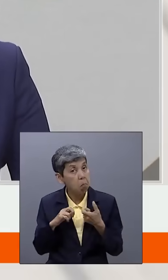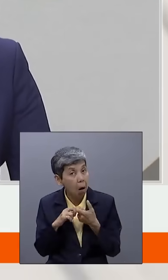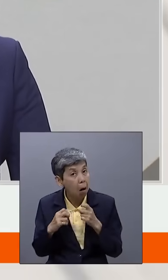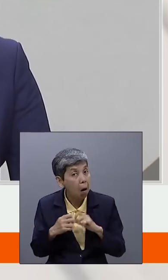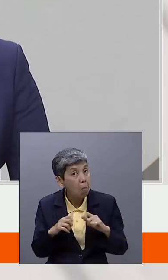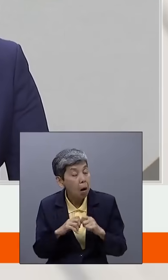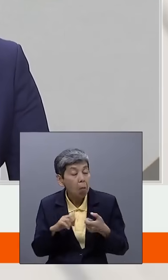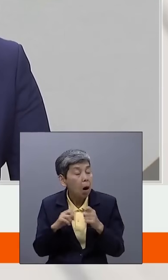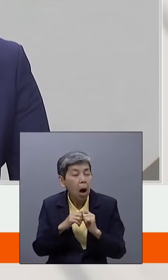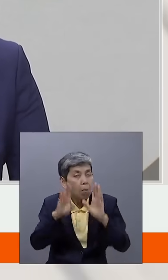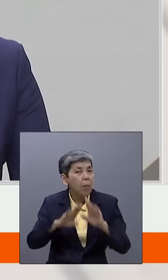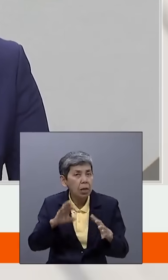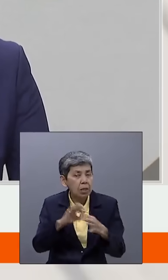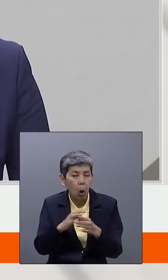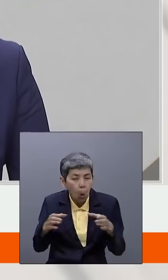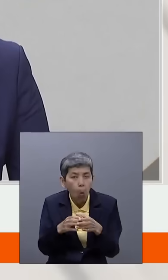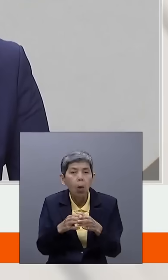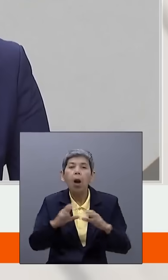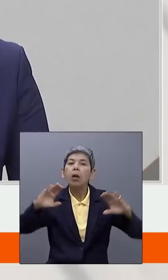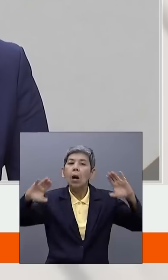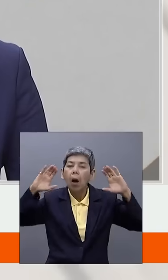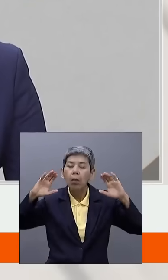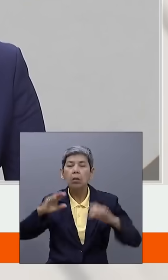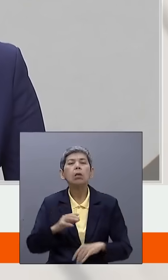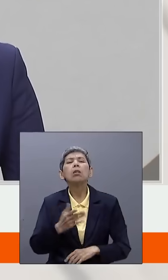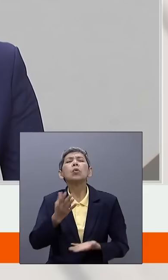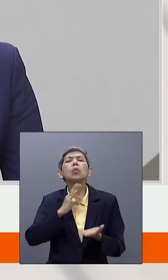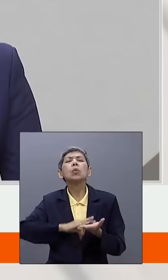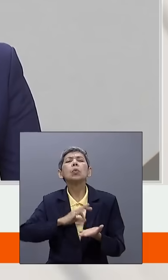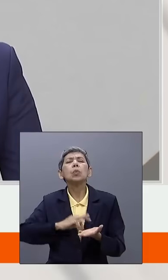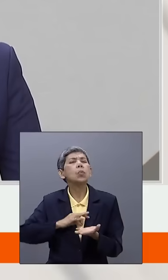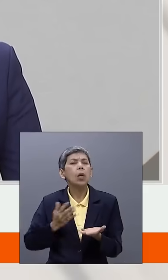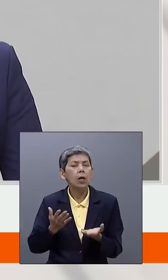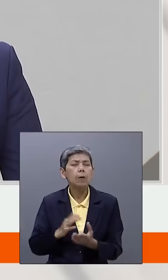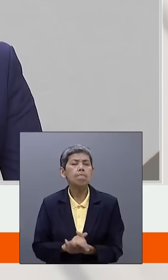เกิดไพ่แบบไหนก็ได้กับการรวมขั้วรัฐบาลค่ะส่วนตัวของคุณสุริยะสายมองยังไงคะ